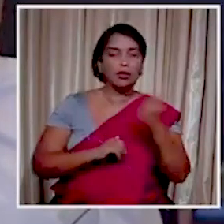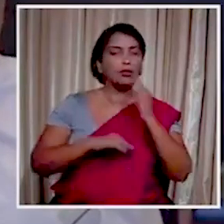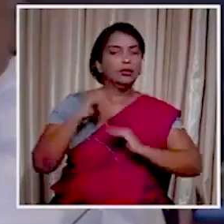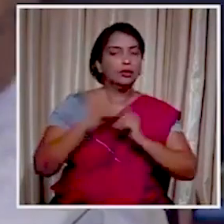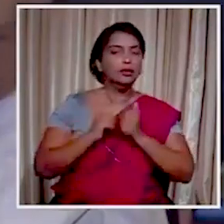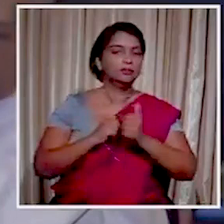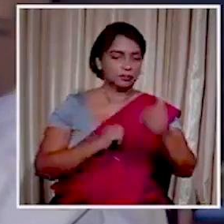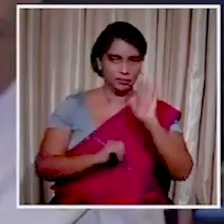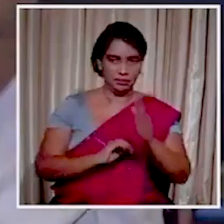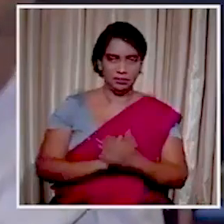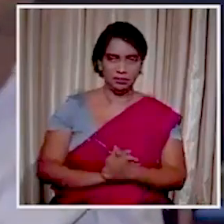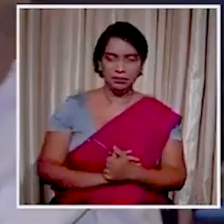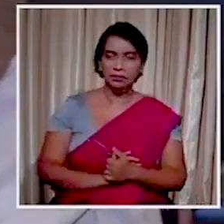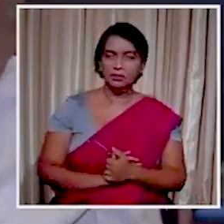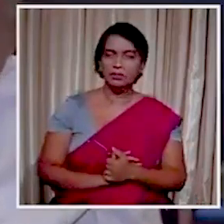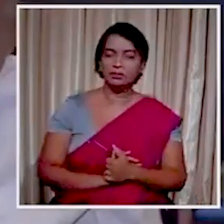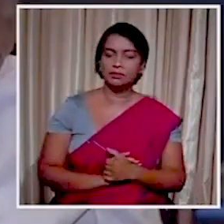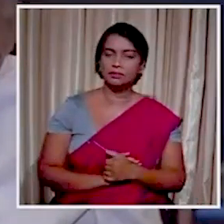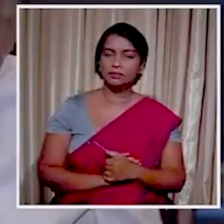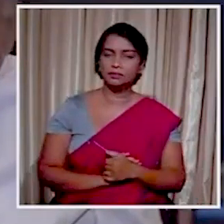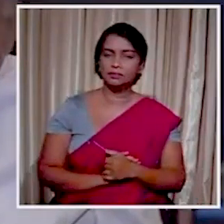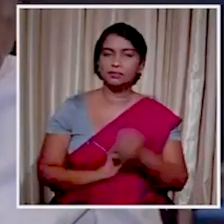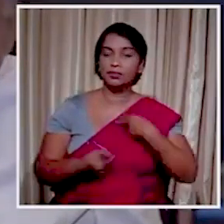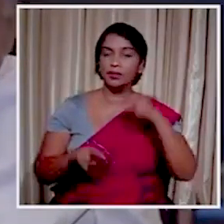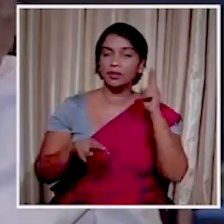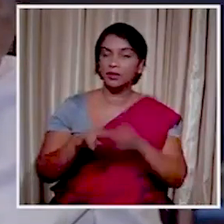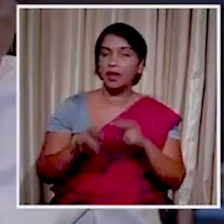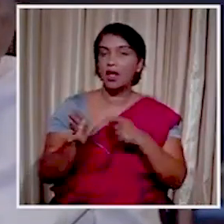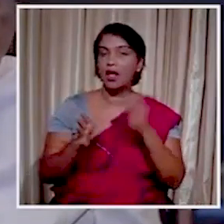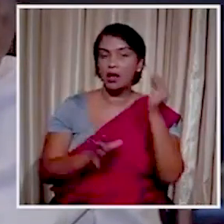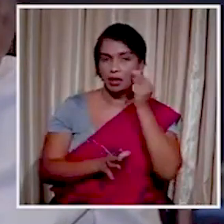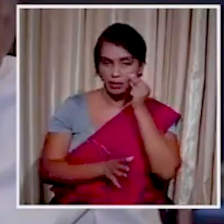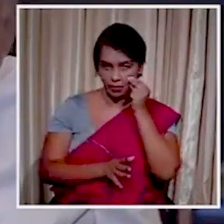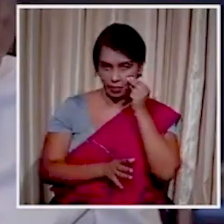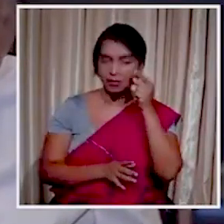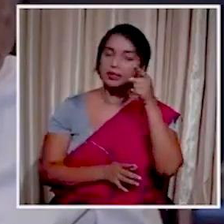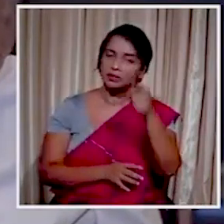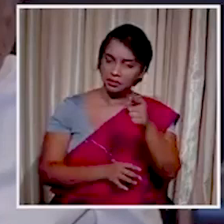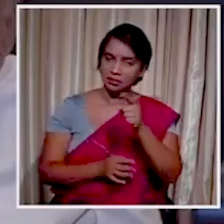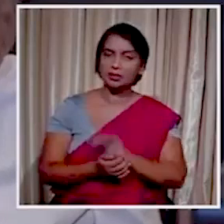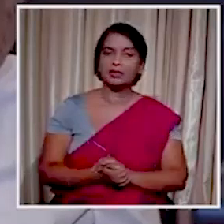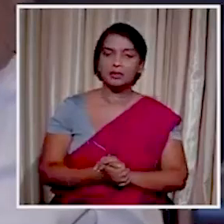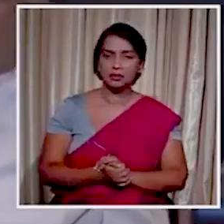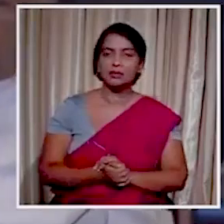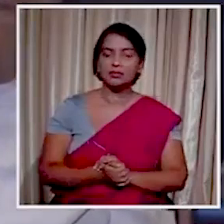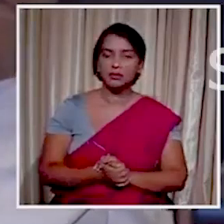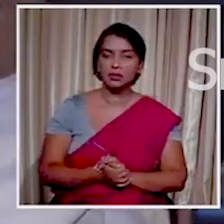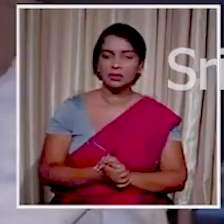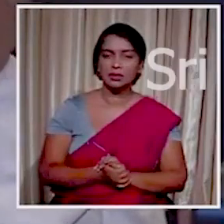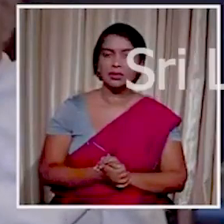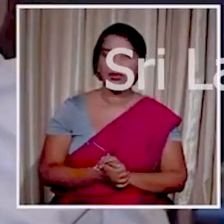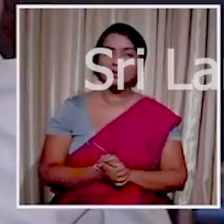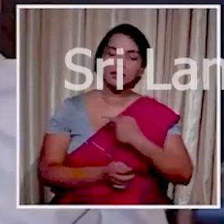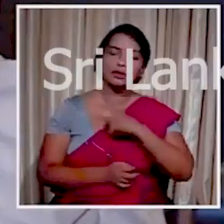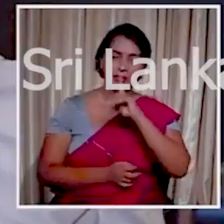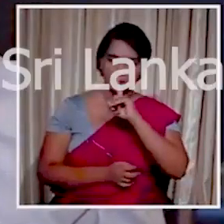වැඩ කටයුතු කරමු කියලා. මගේ මිත්‍ර අනුර කුමා දිසානායකටත් එතුමගෙන් උත් ඒ වගේම